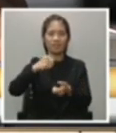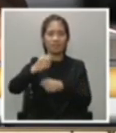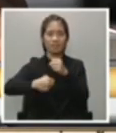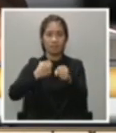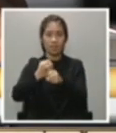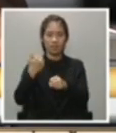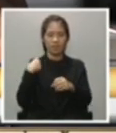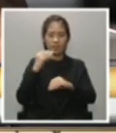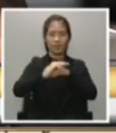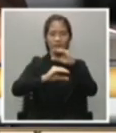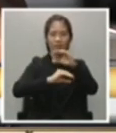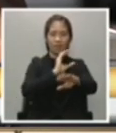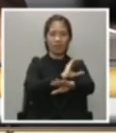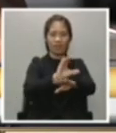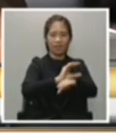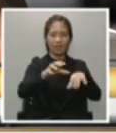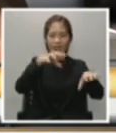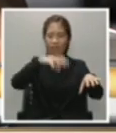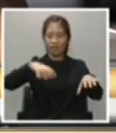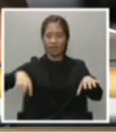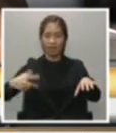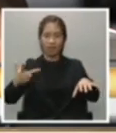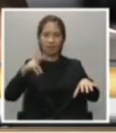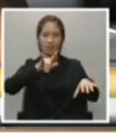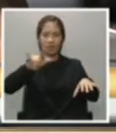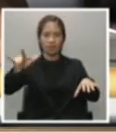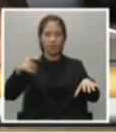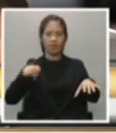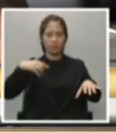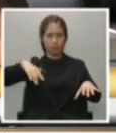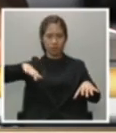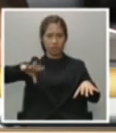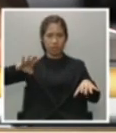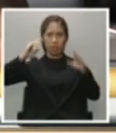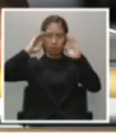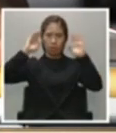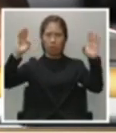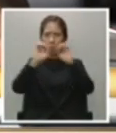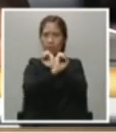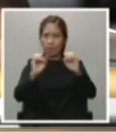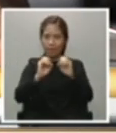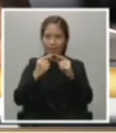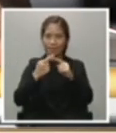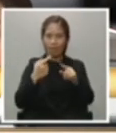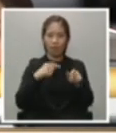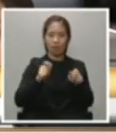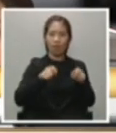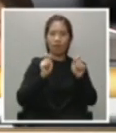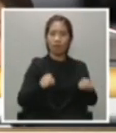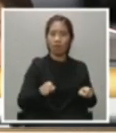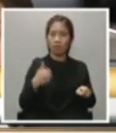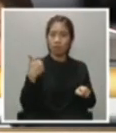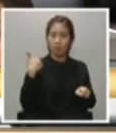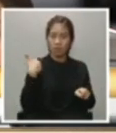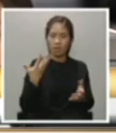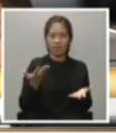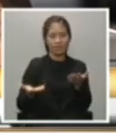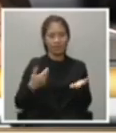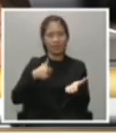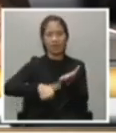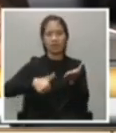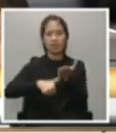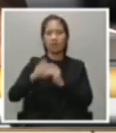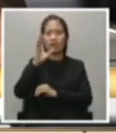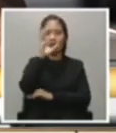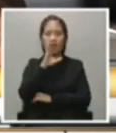ามบินแม้บริษัทที่ได้โครงการจะไม่มีประสบการณ์การขึ้นภาษีเหล้า